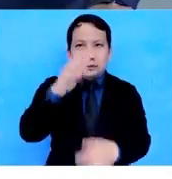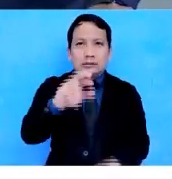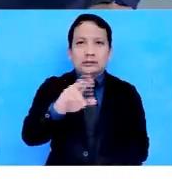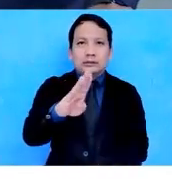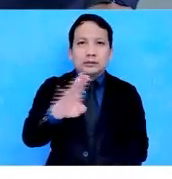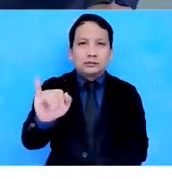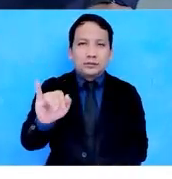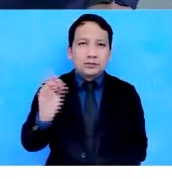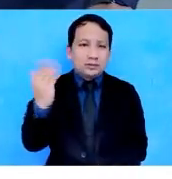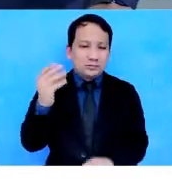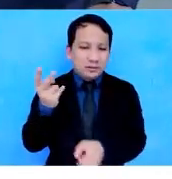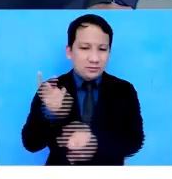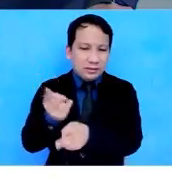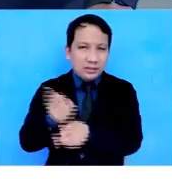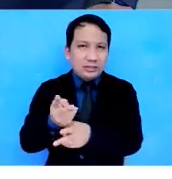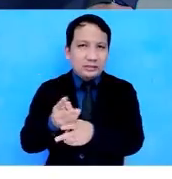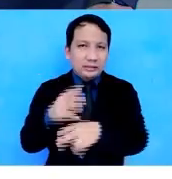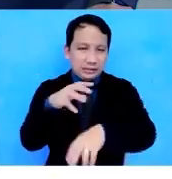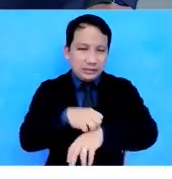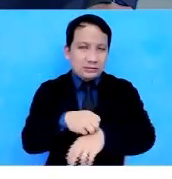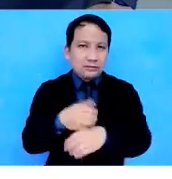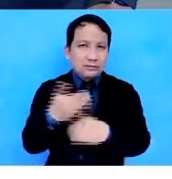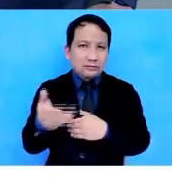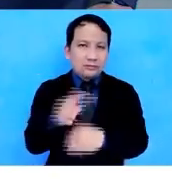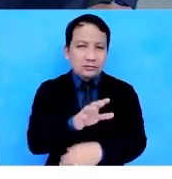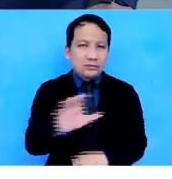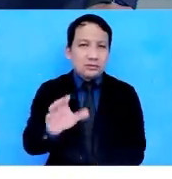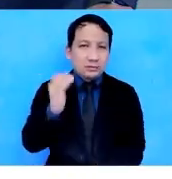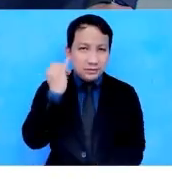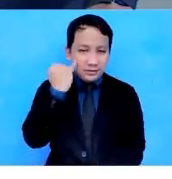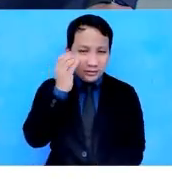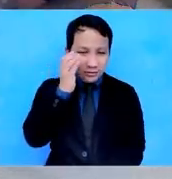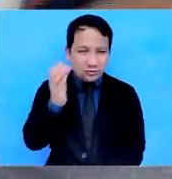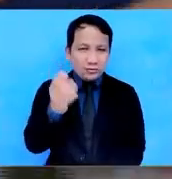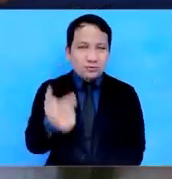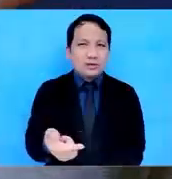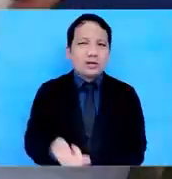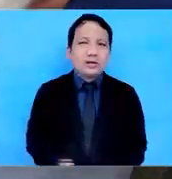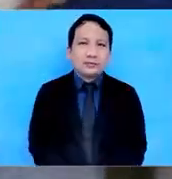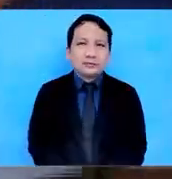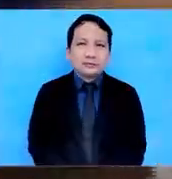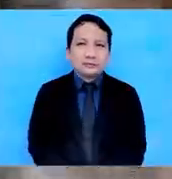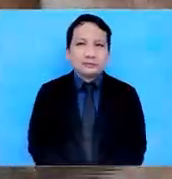nangangagat. Nasa front line ng balitang yan si JC Cosico.